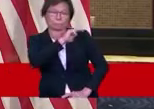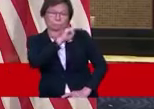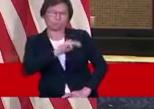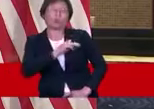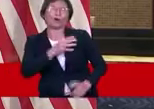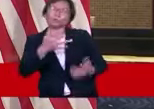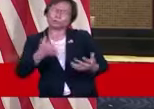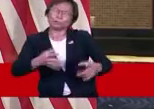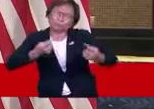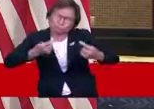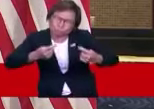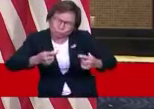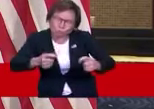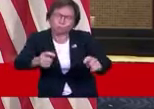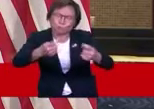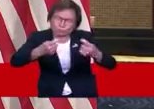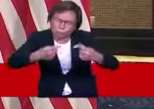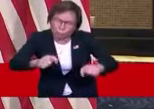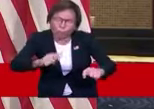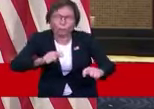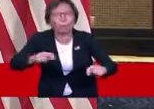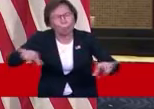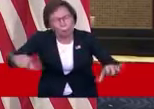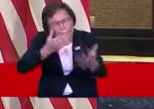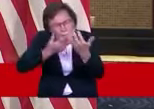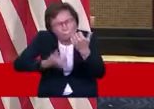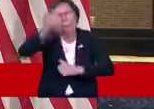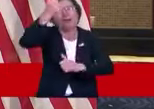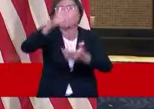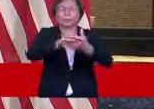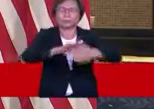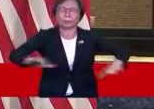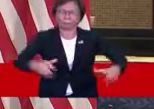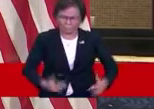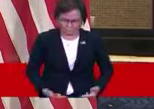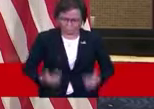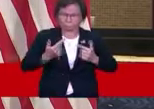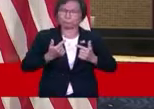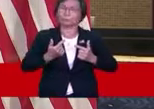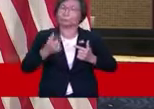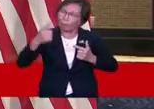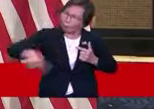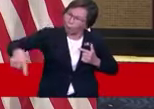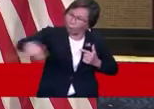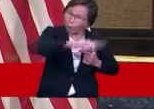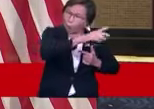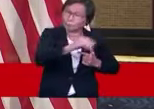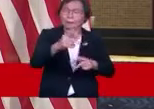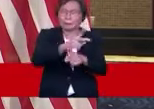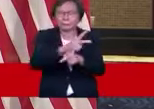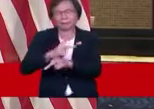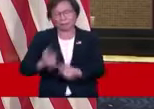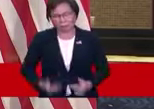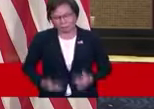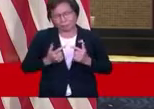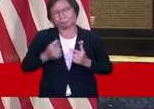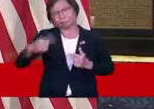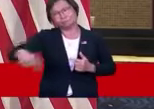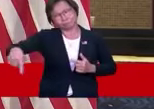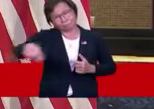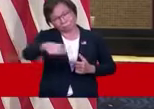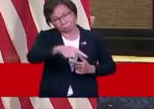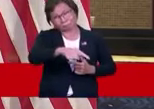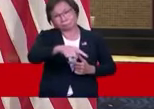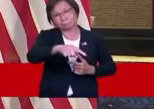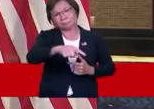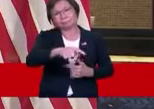Pah coba melakukan yang terbaik untuk menyelamatkan nyawa dan melindungi kehidupan starlestari